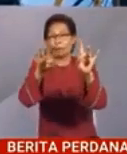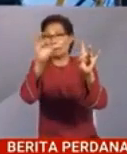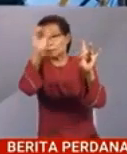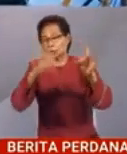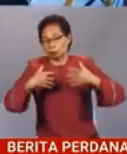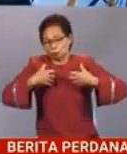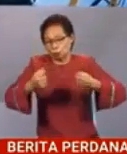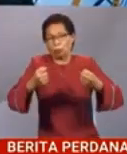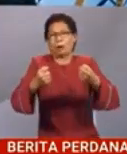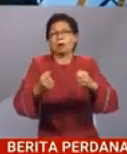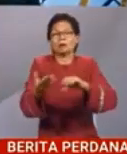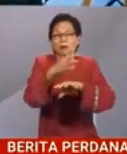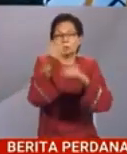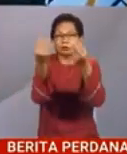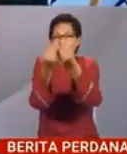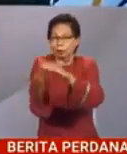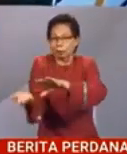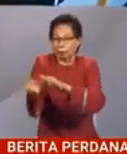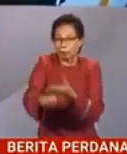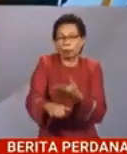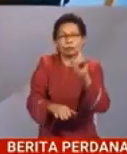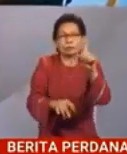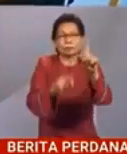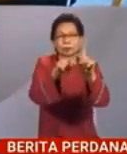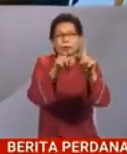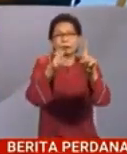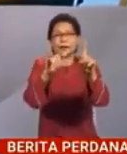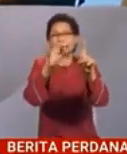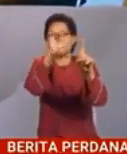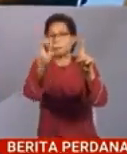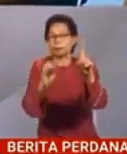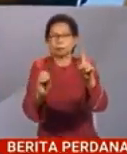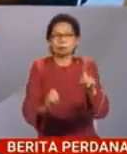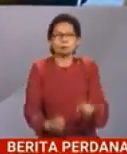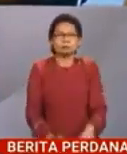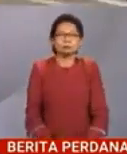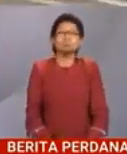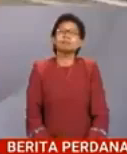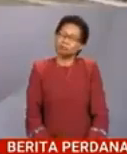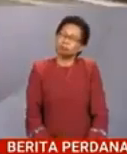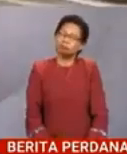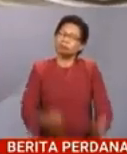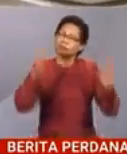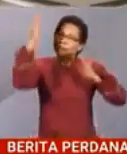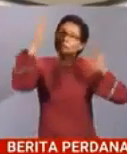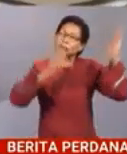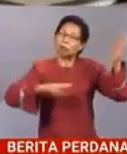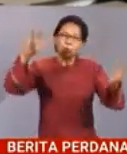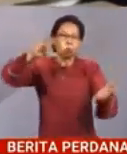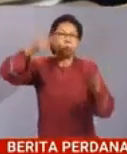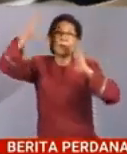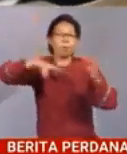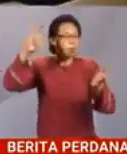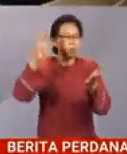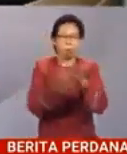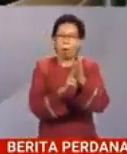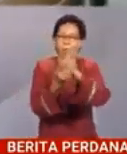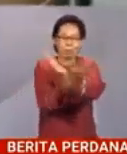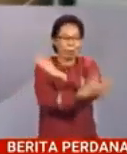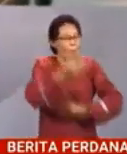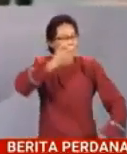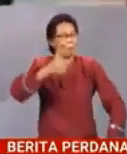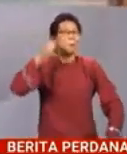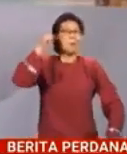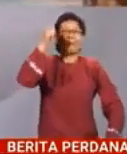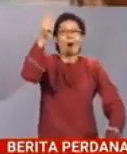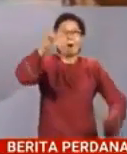81.4% dengan kadar kematian hanya 1.6%, tidak hairanlah Malaysia diiktiraf sebagai antara negara terbaik